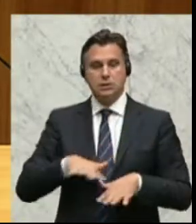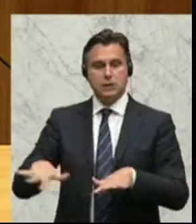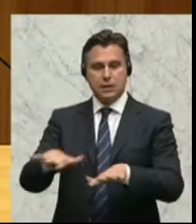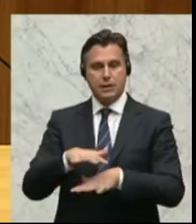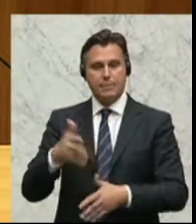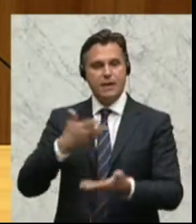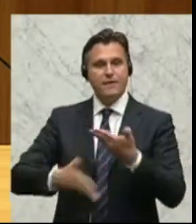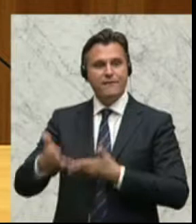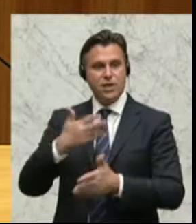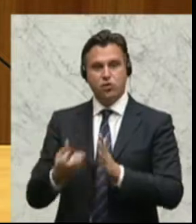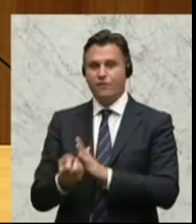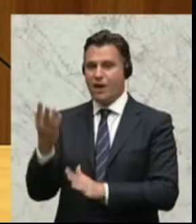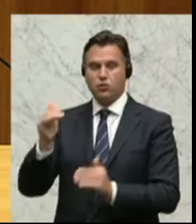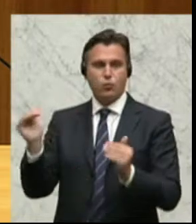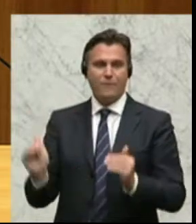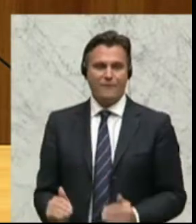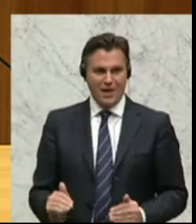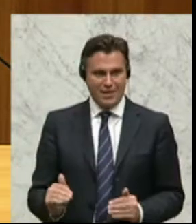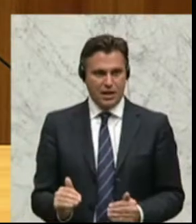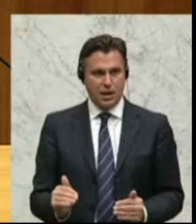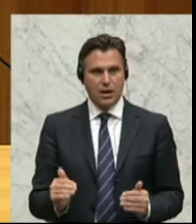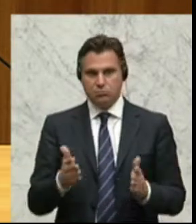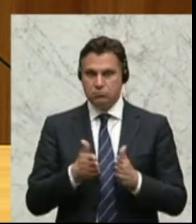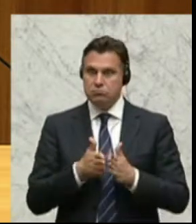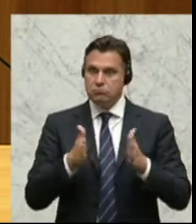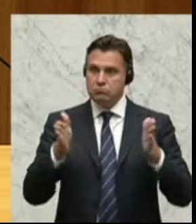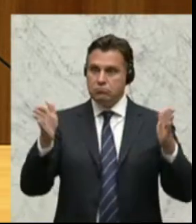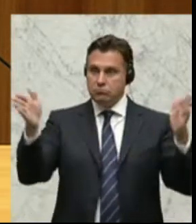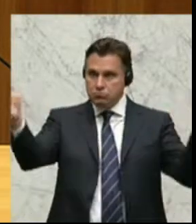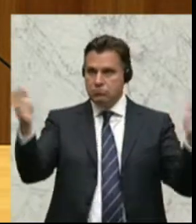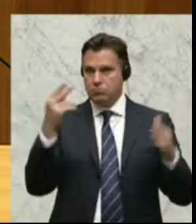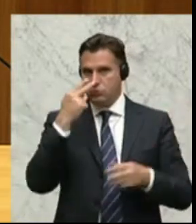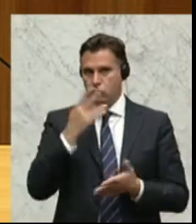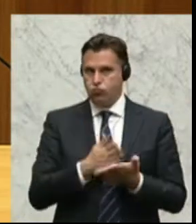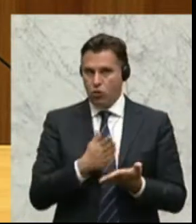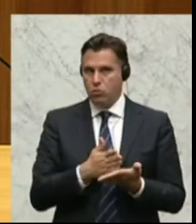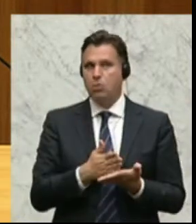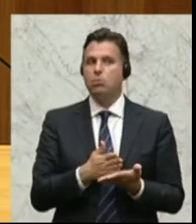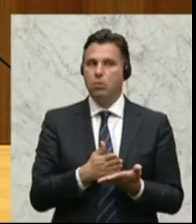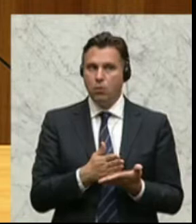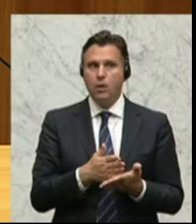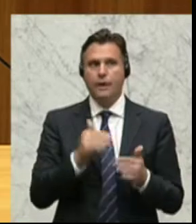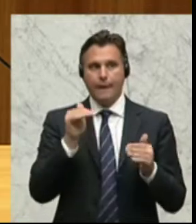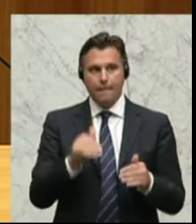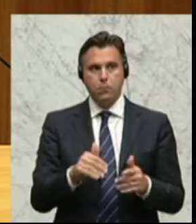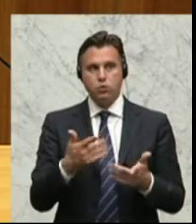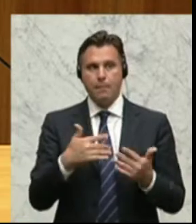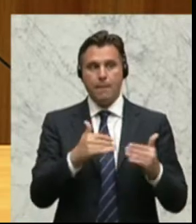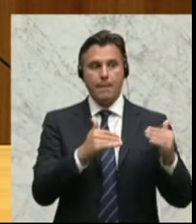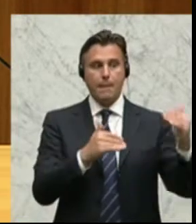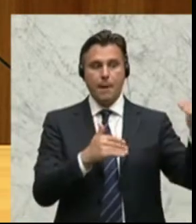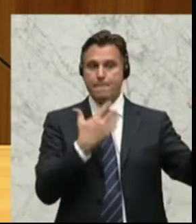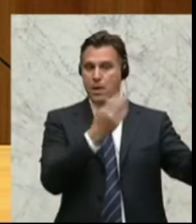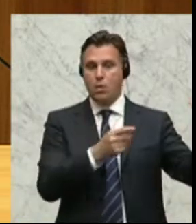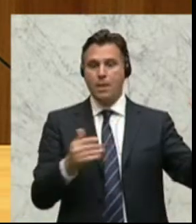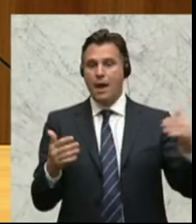Und wenn diese Schieflage über längere Zeit so ist, dann gibt es auch eine Umverteilung in die falsche Richtung, nämlich von den ärmeren